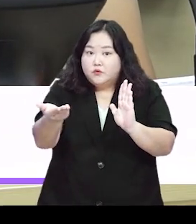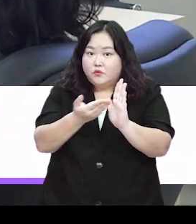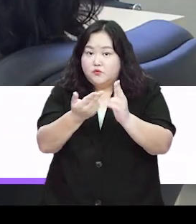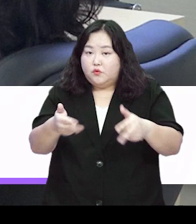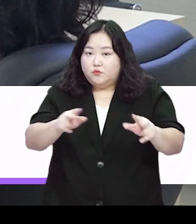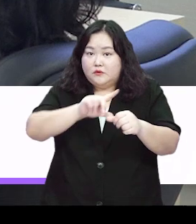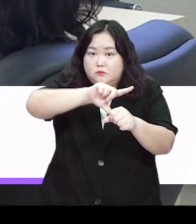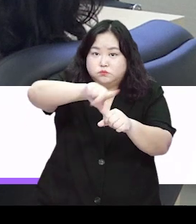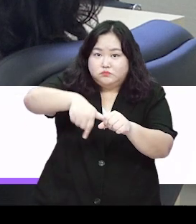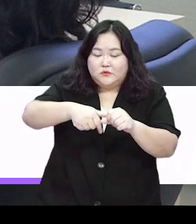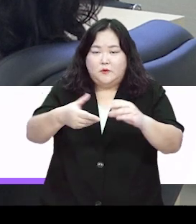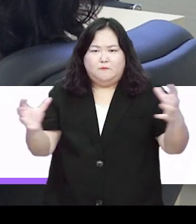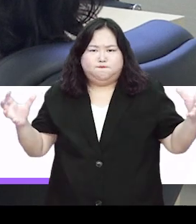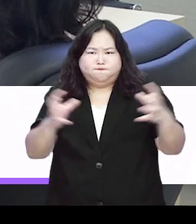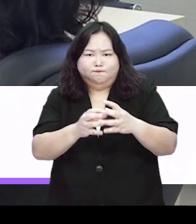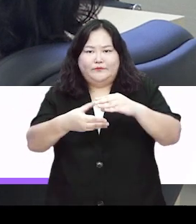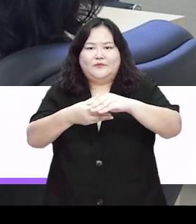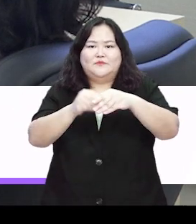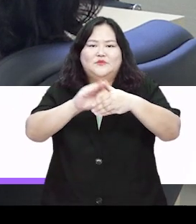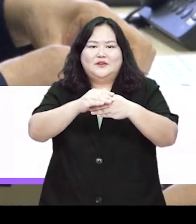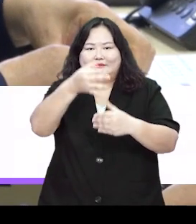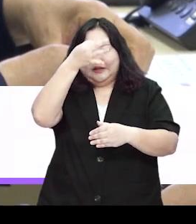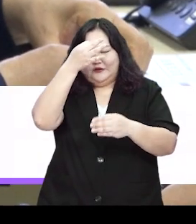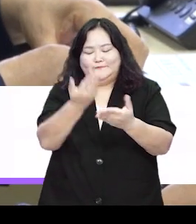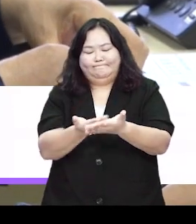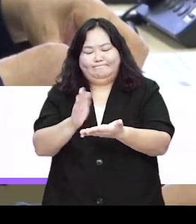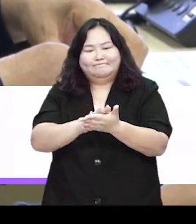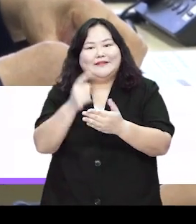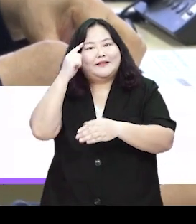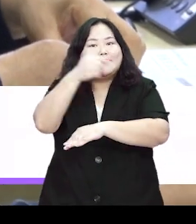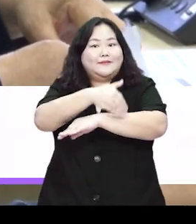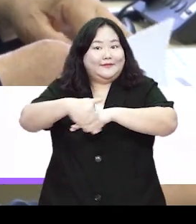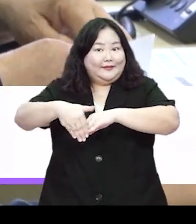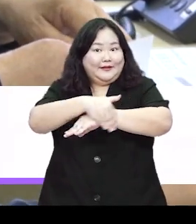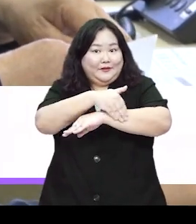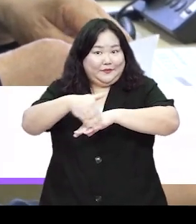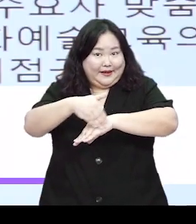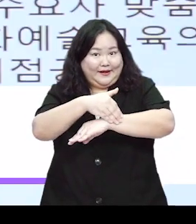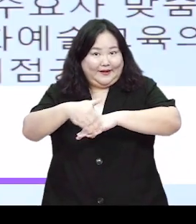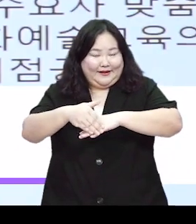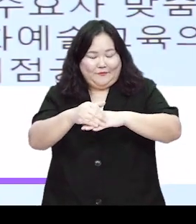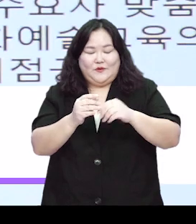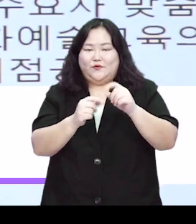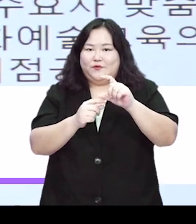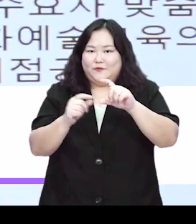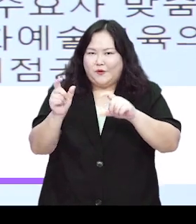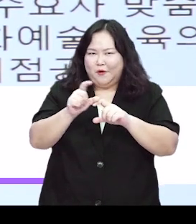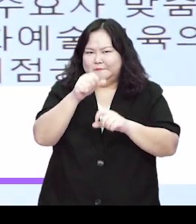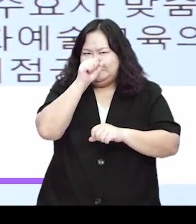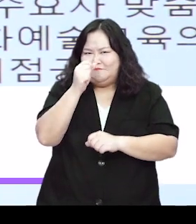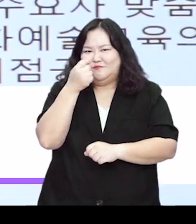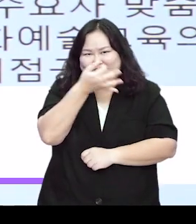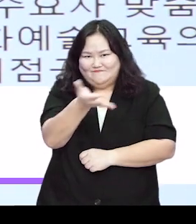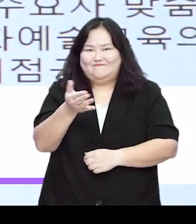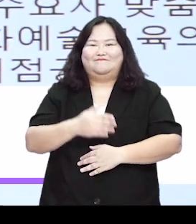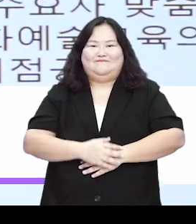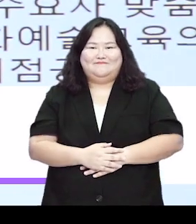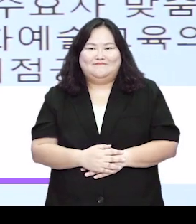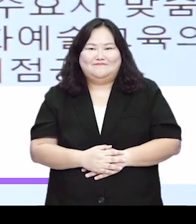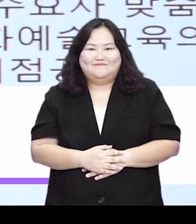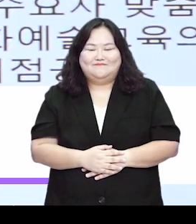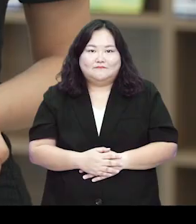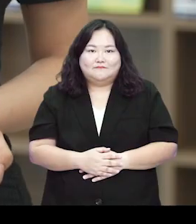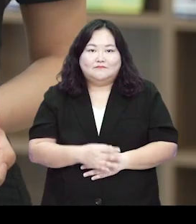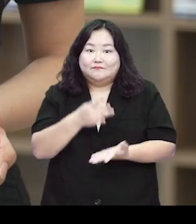아트센터로 아트를 함 호수공원 일대를 문화 예술공간으로 조성할